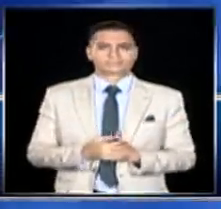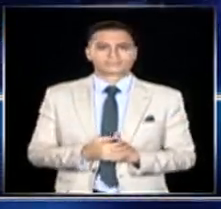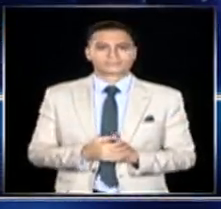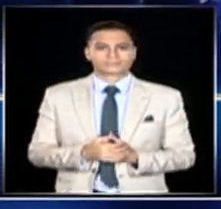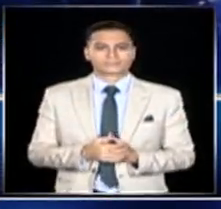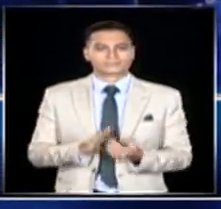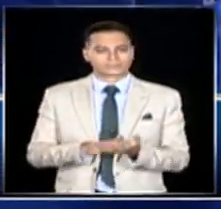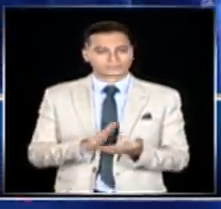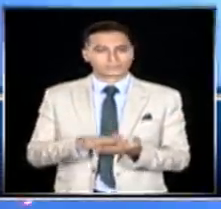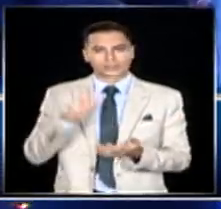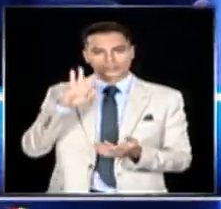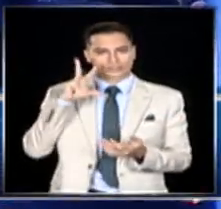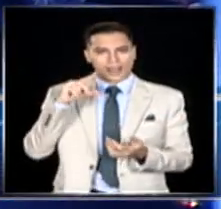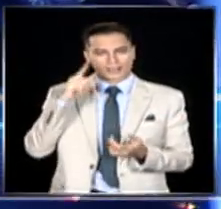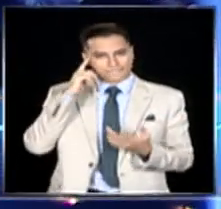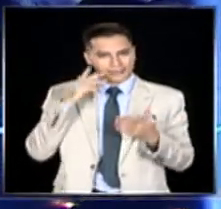برافو عليك يا شهد.